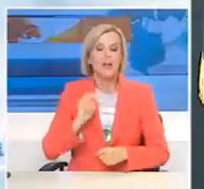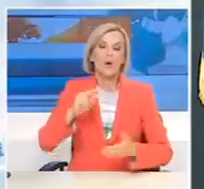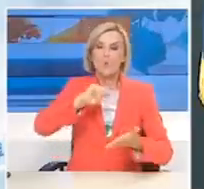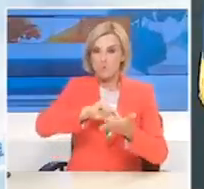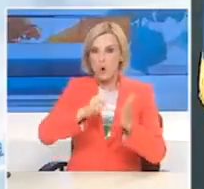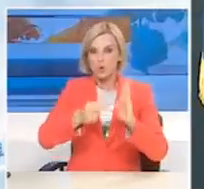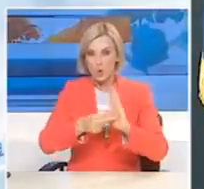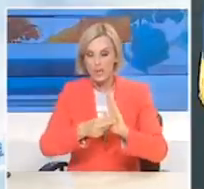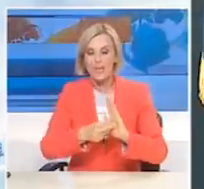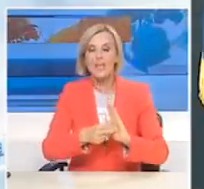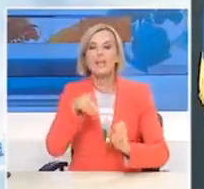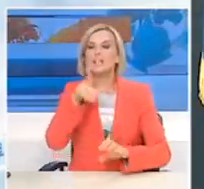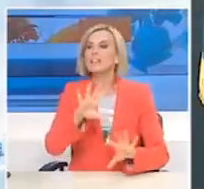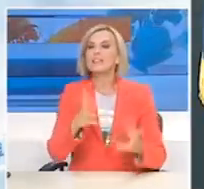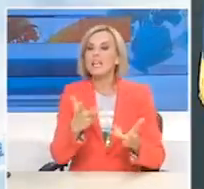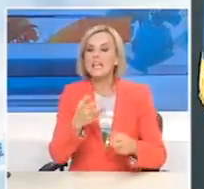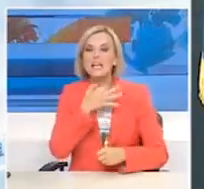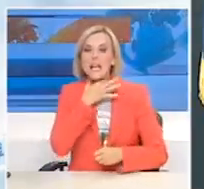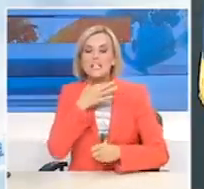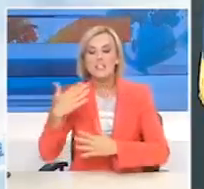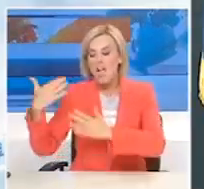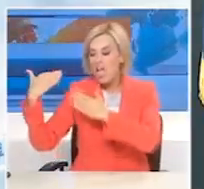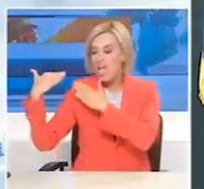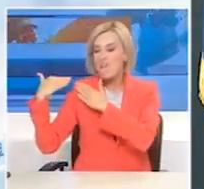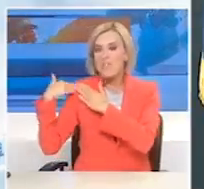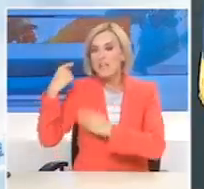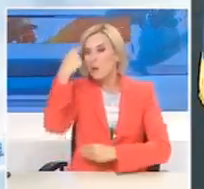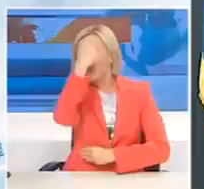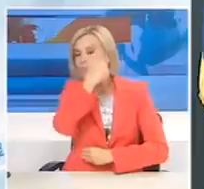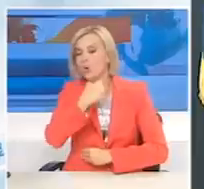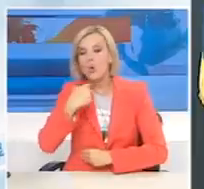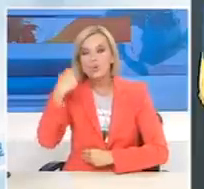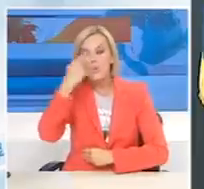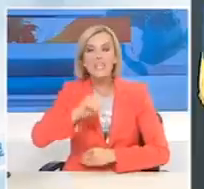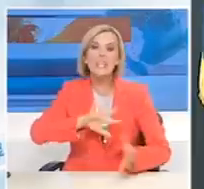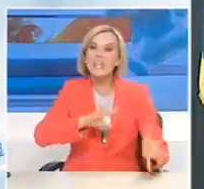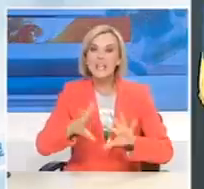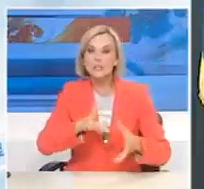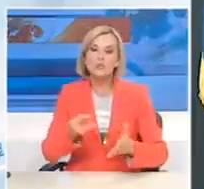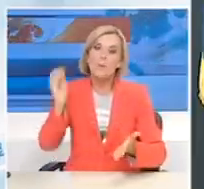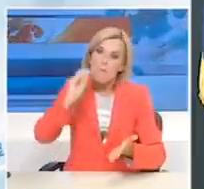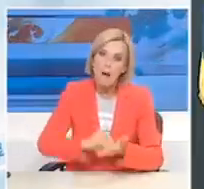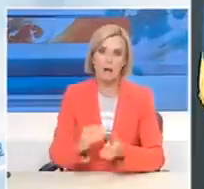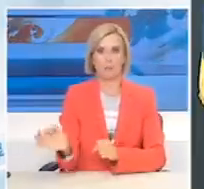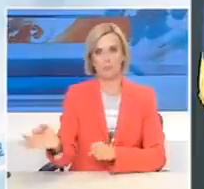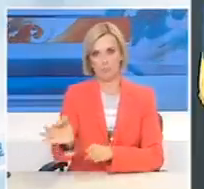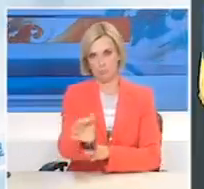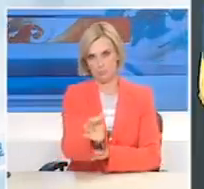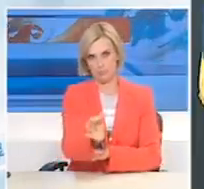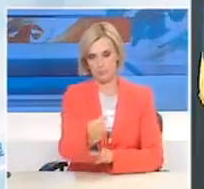επιπτώση στη δημόσια υγεία. Όχι μόνο από τον ιό, αλλά και από το ίδιο το πιθανό νέο ή συνεχιζόμενο απαγορευτικό.